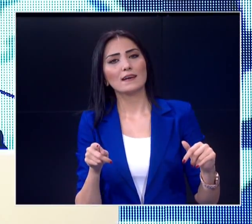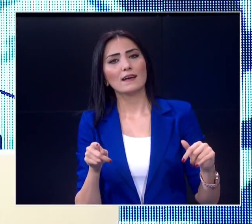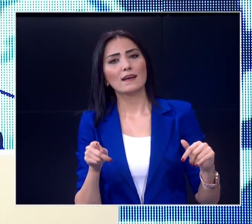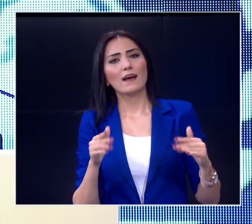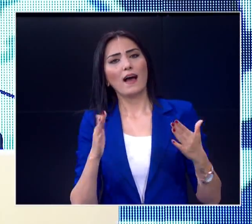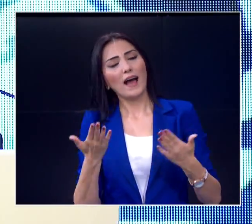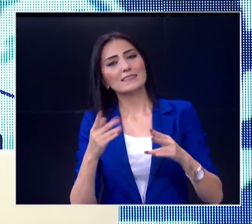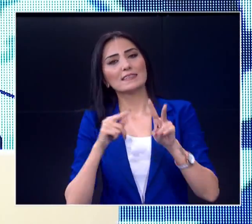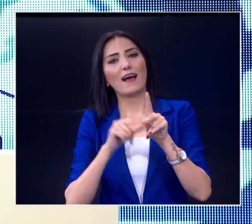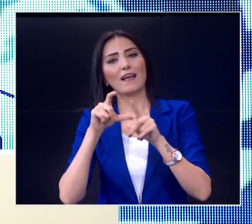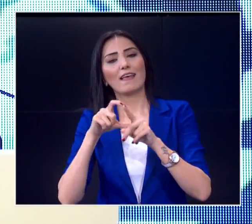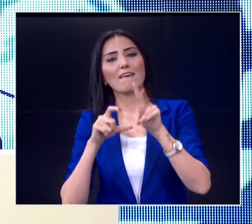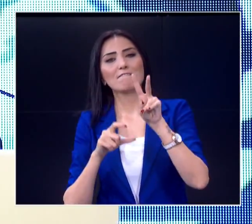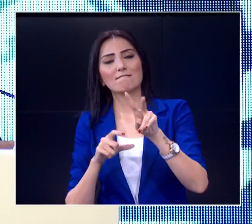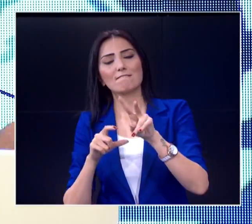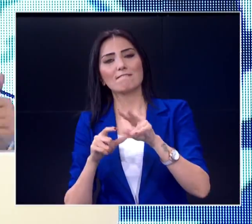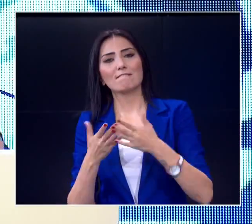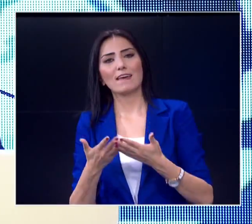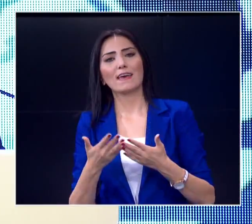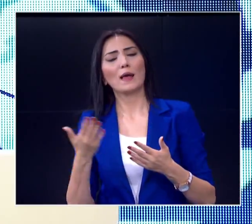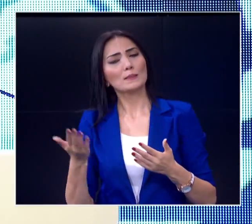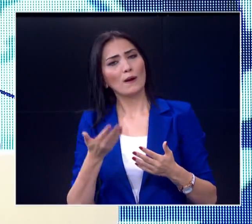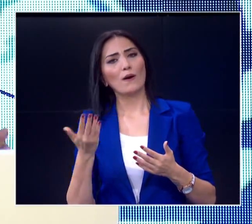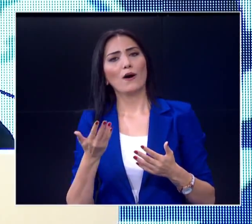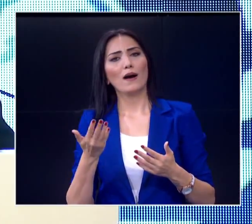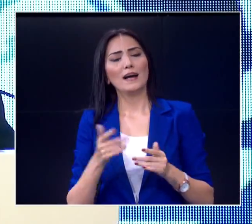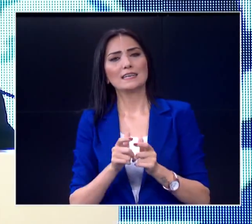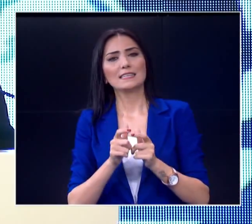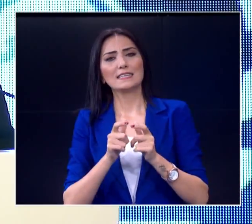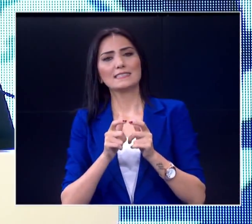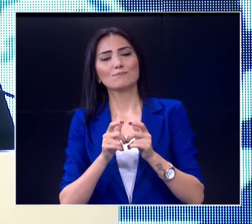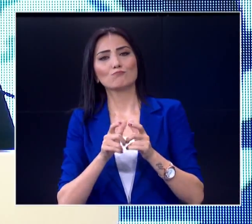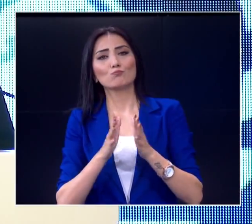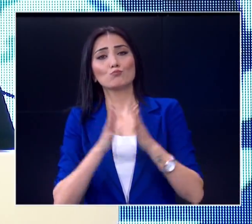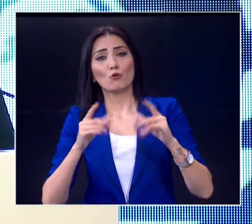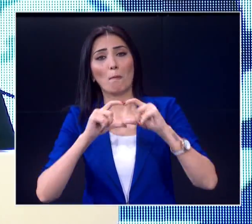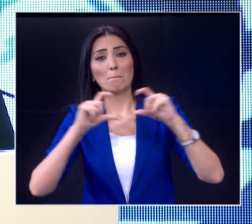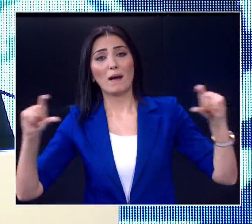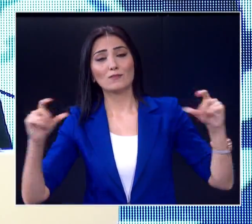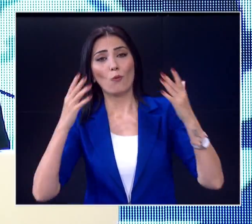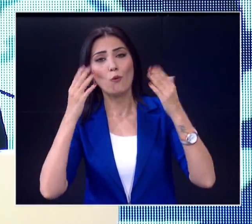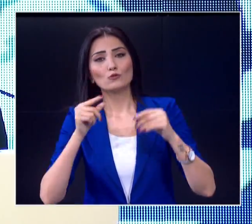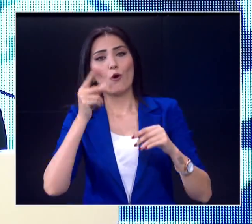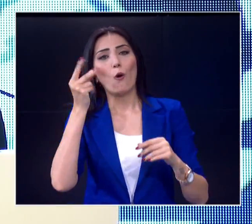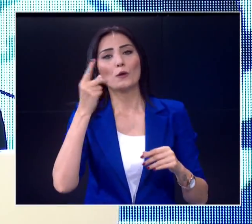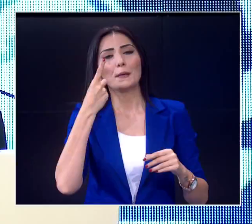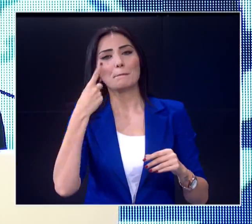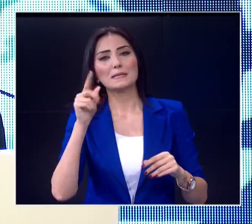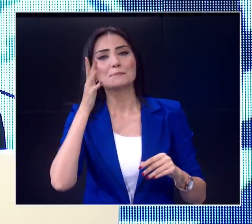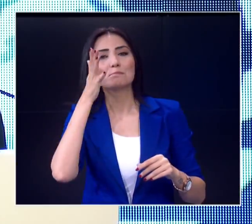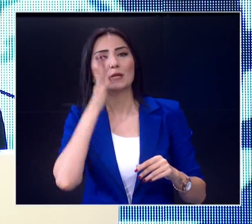artı KDV, daha geniş band olunca